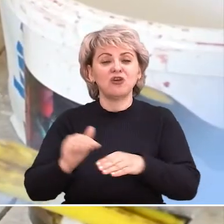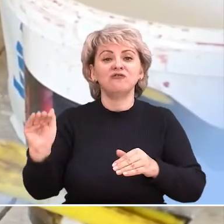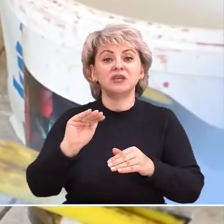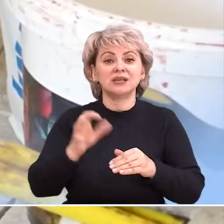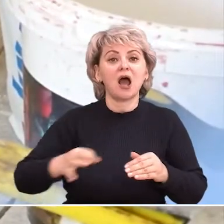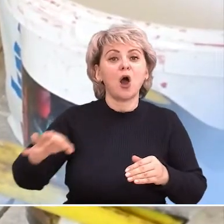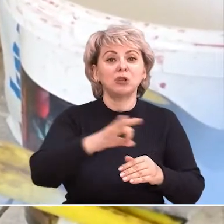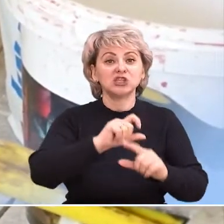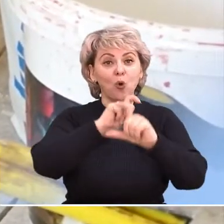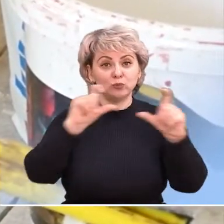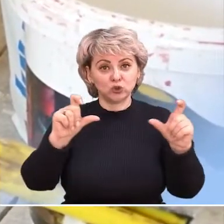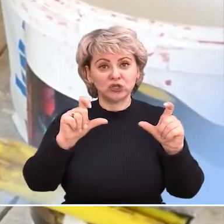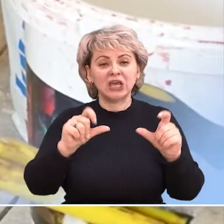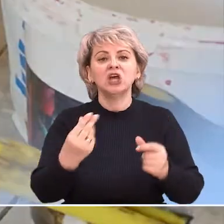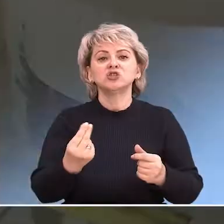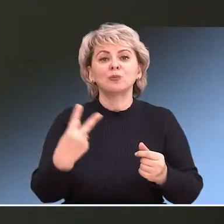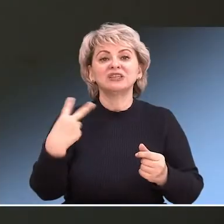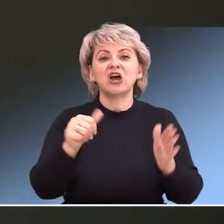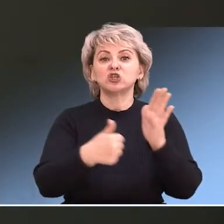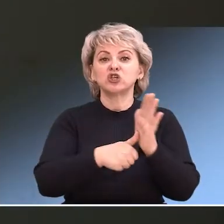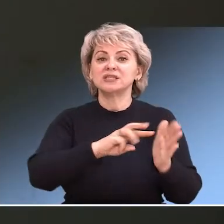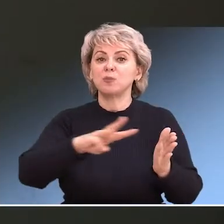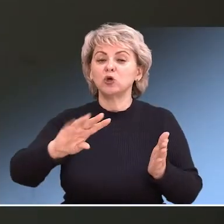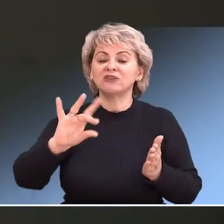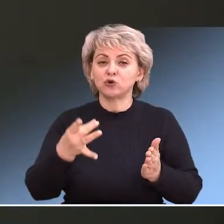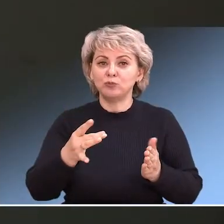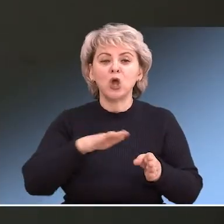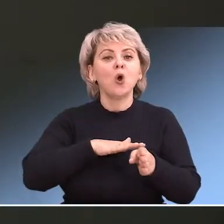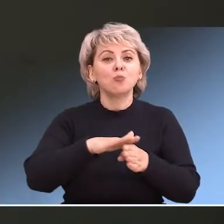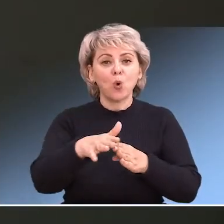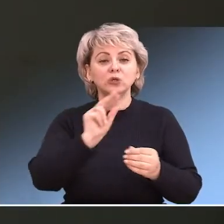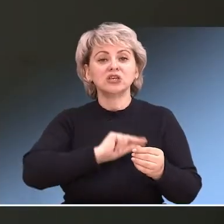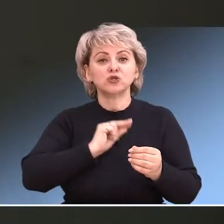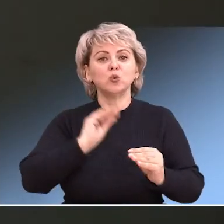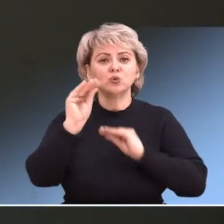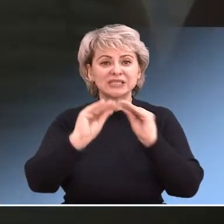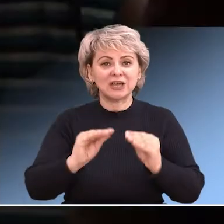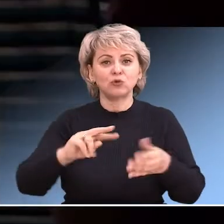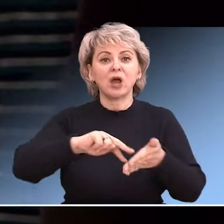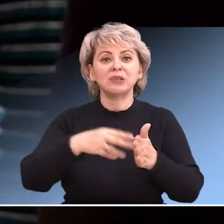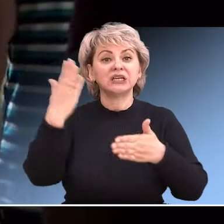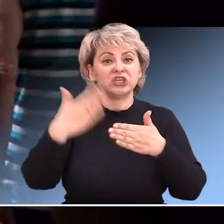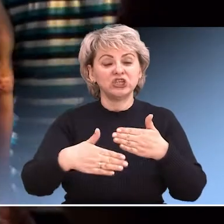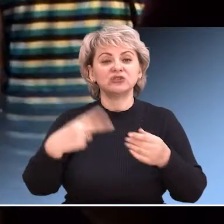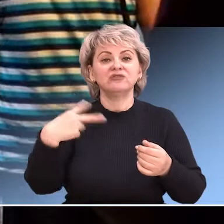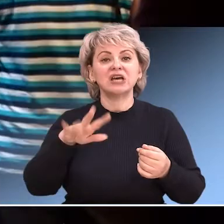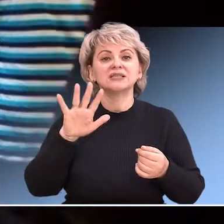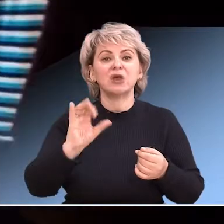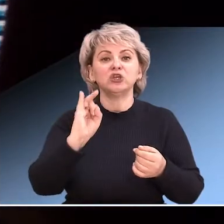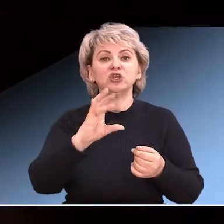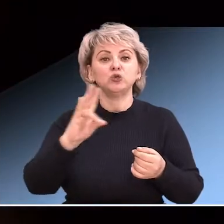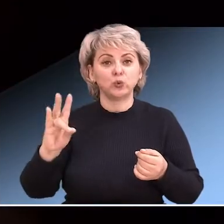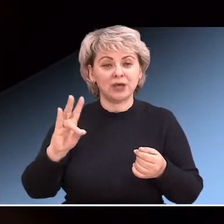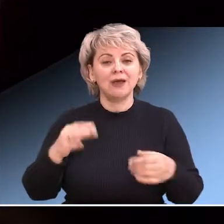средства выделены из федерального и областного бюджетов на сумму 26 миллионов рублей. Полностью работы по установке планируют завершить